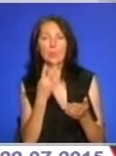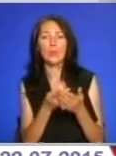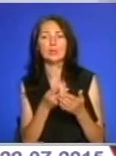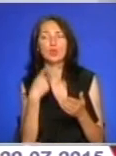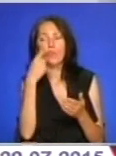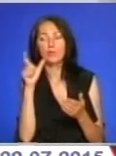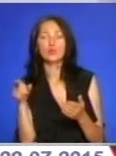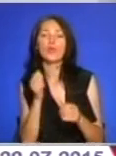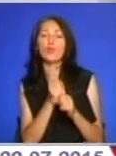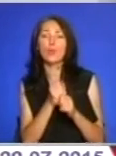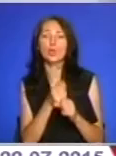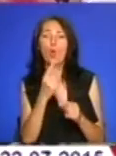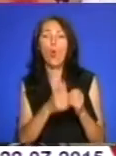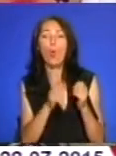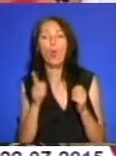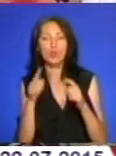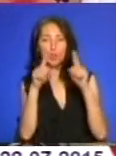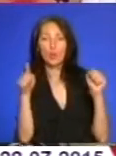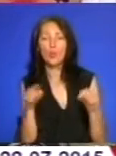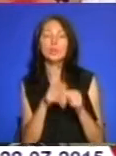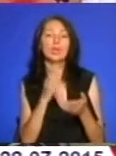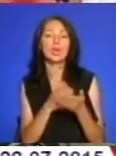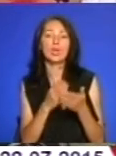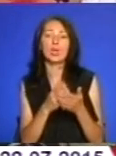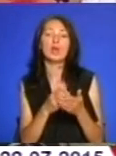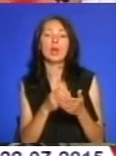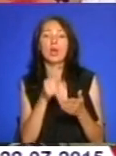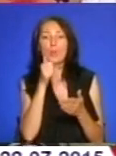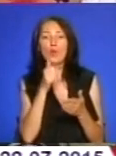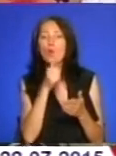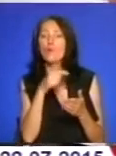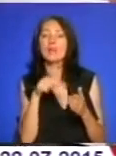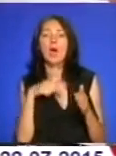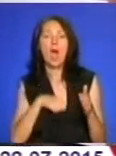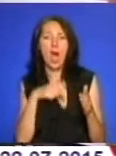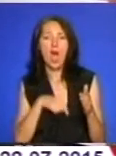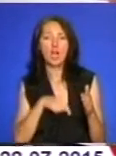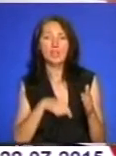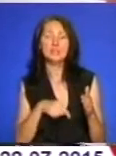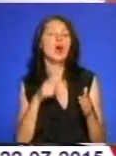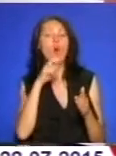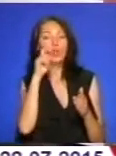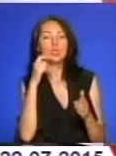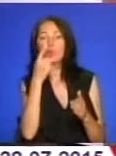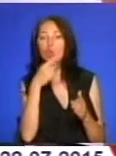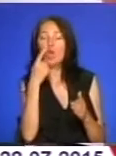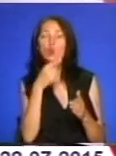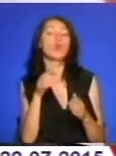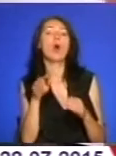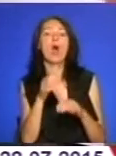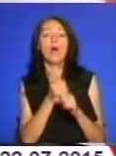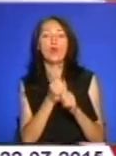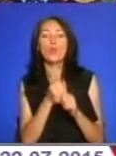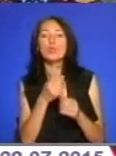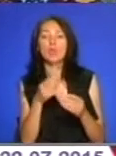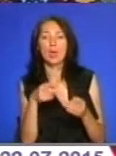із представлених експонатів простежується прихована риса ідентичності українського народу. У роботах Олеся старалася, щоб вишивка виглядала